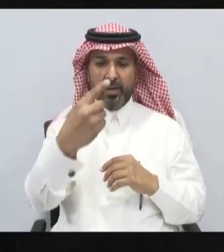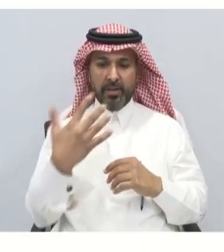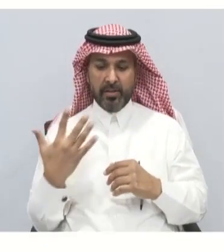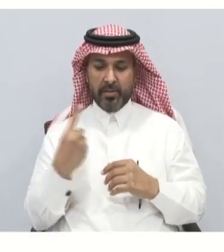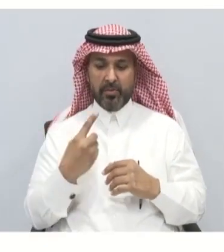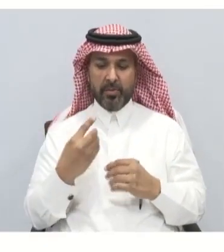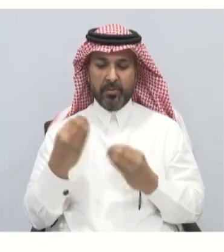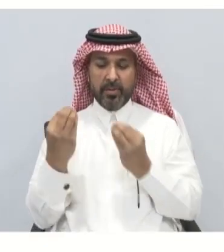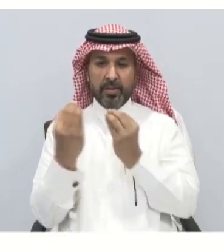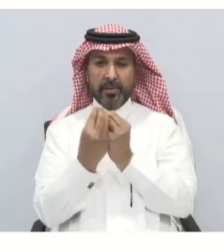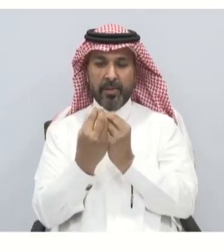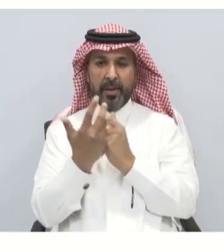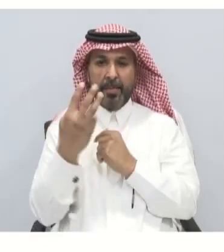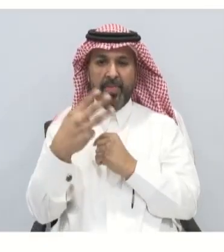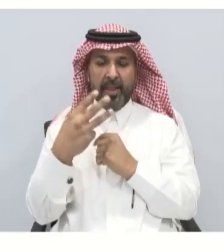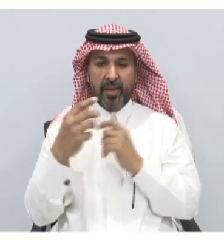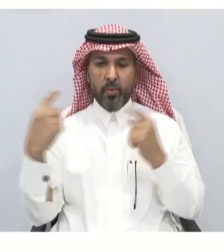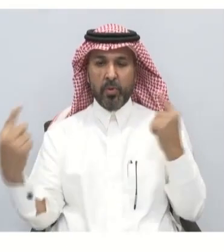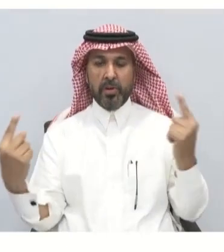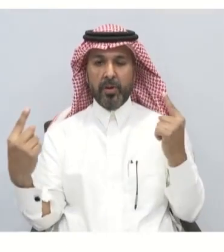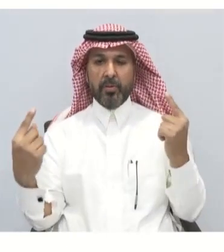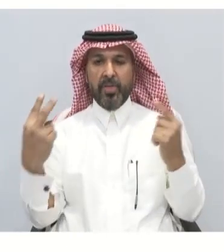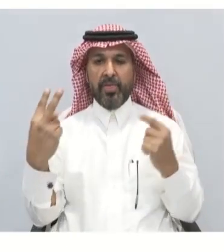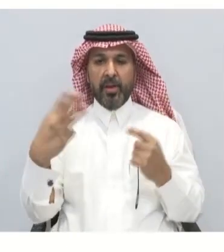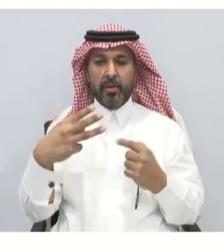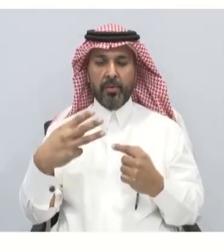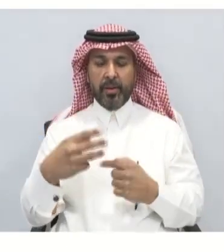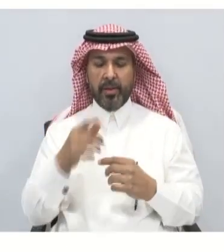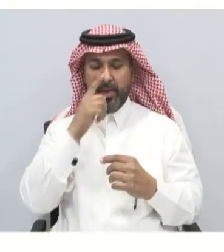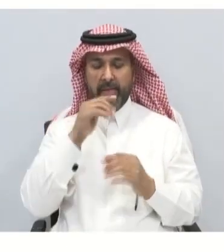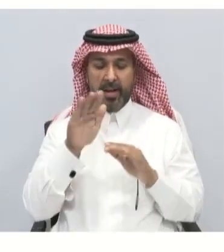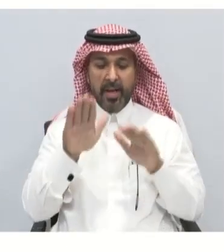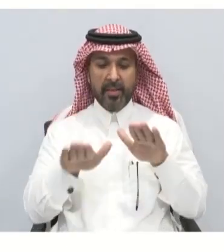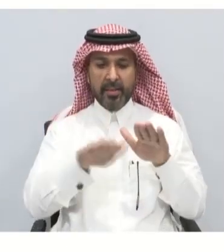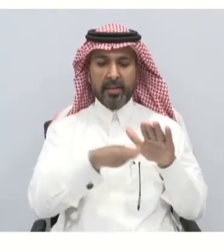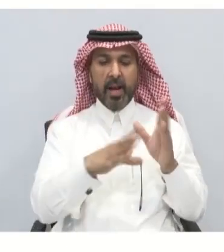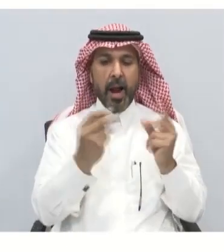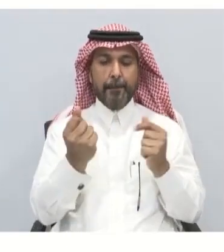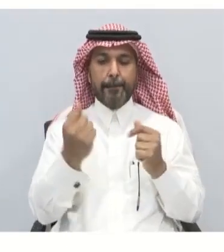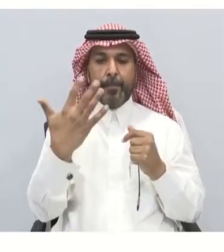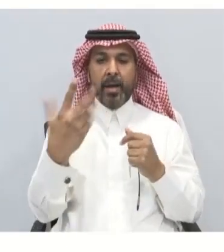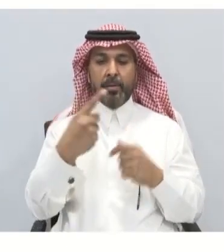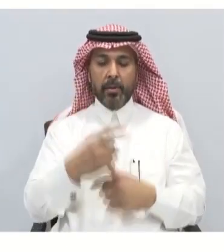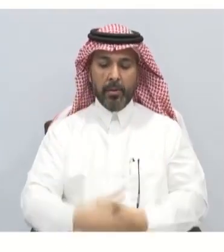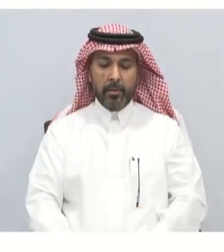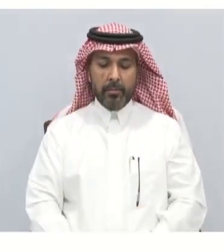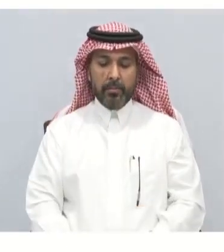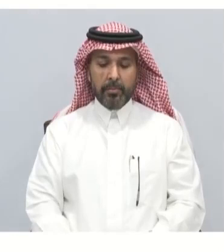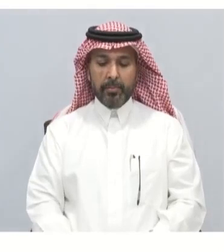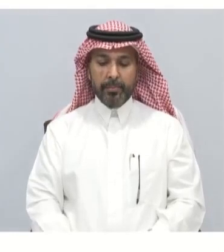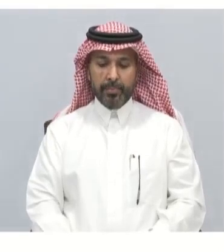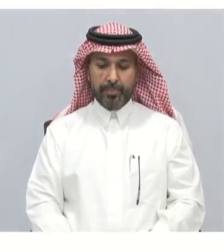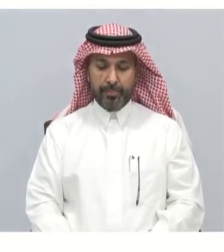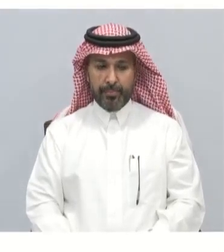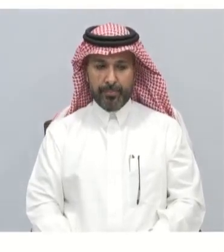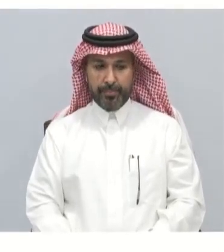هنا احسنتم ممتاز راح يكون عدد الطاولات 15 طاوله 15